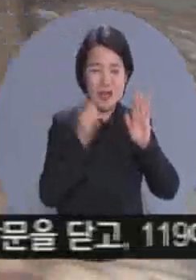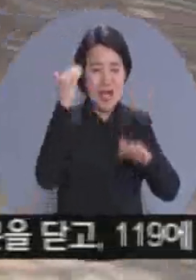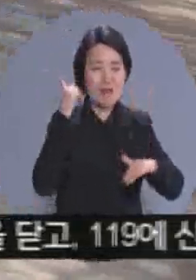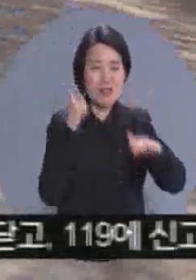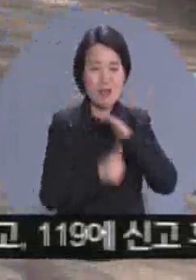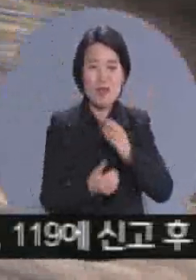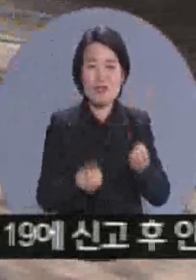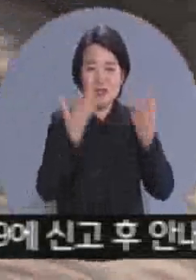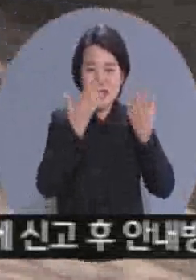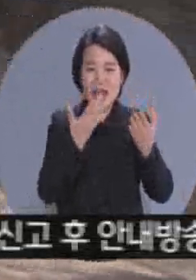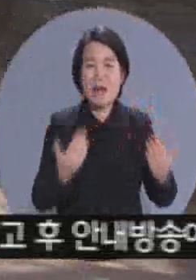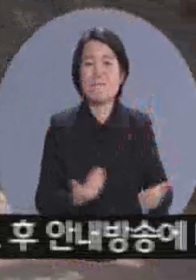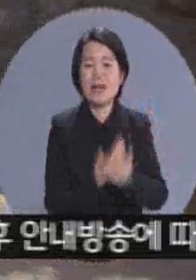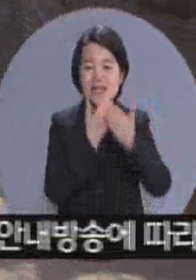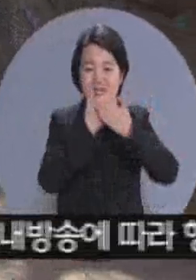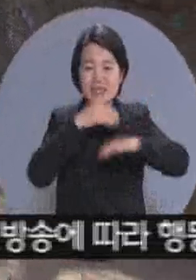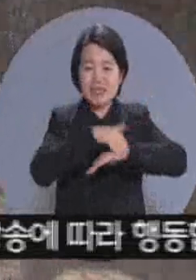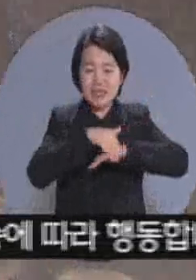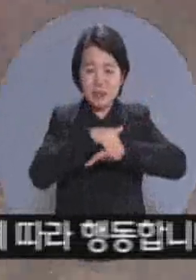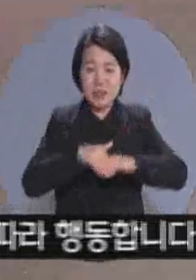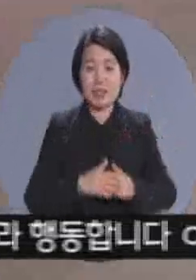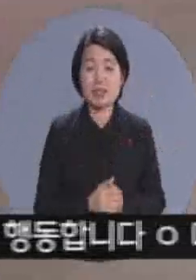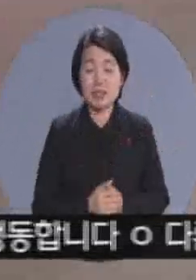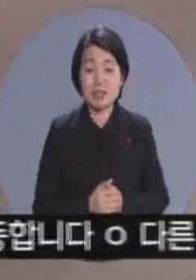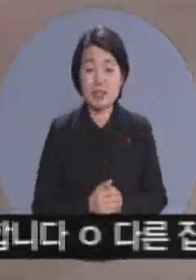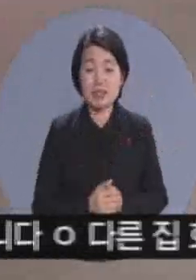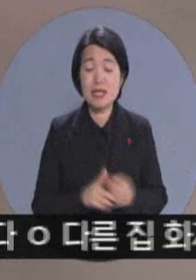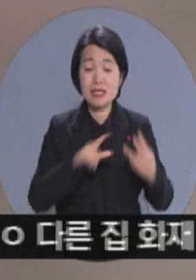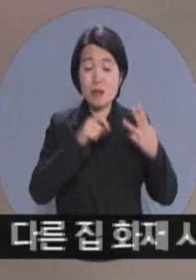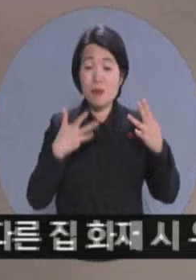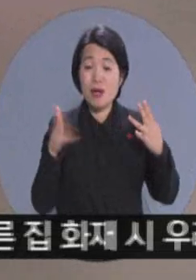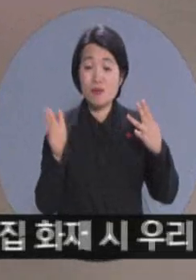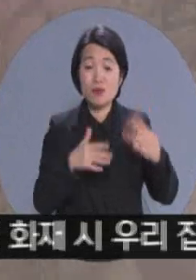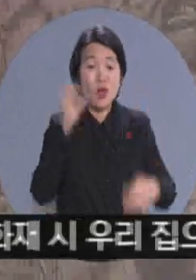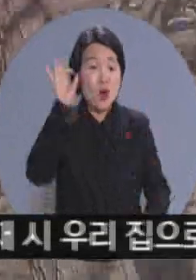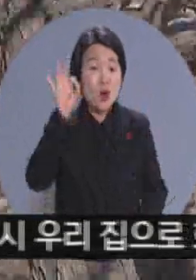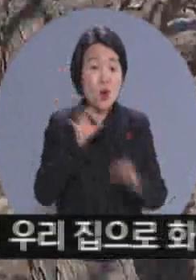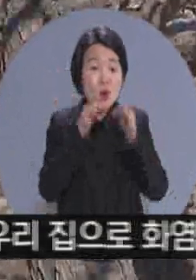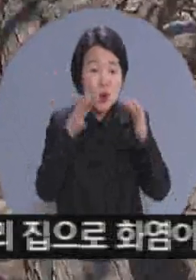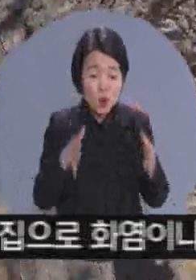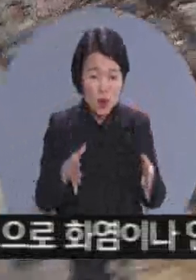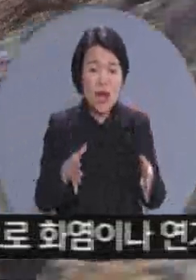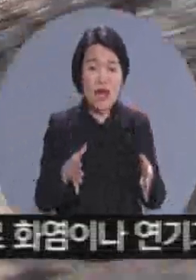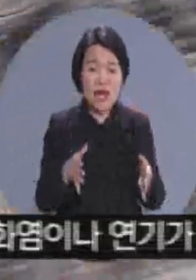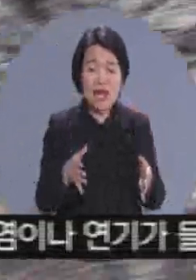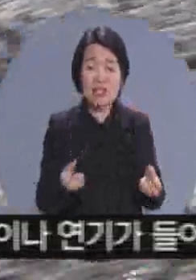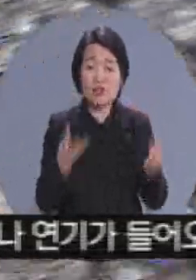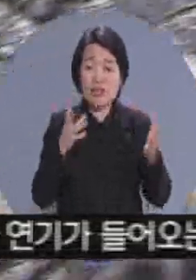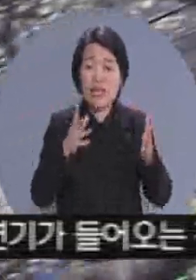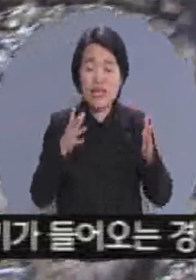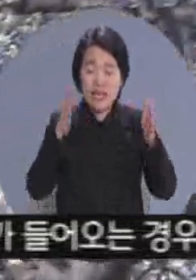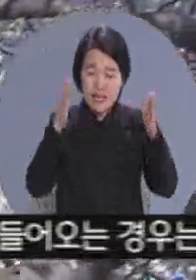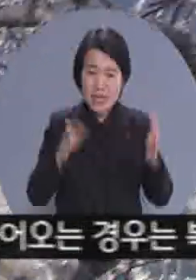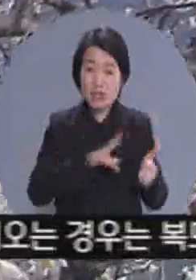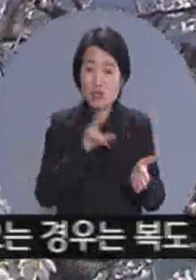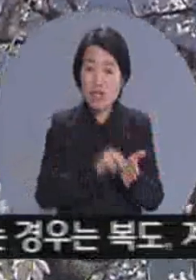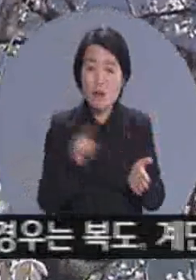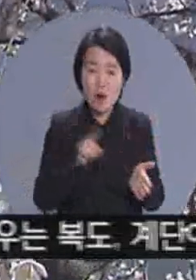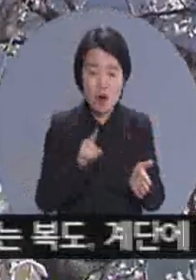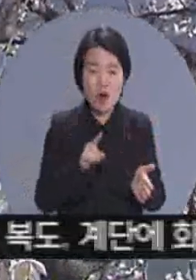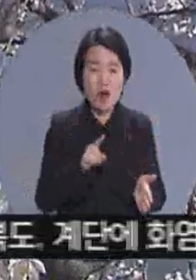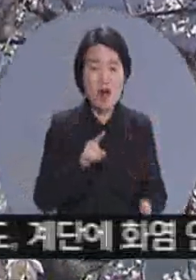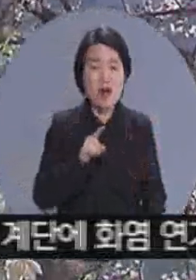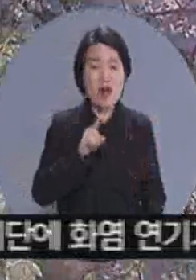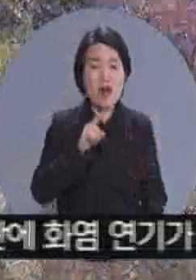축제로 키운다는 구상입니다 3월 8일부터 열흘간 열릴 예정인 이번 축제의 주제는 광양 매화